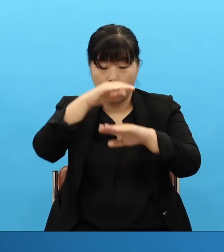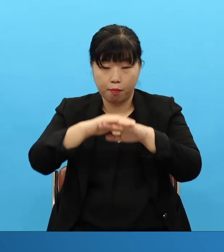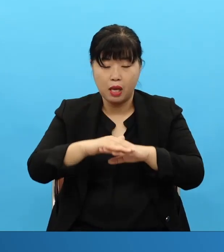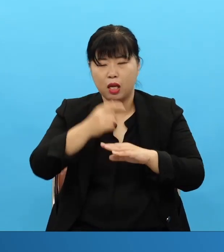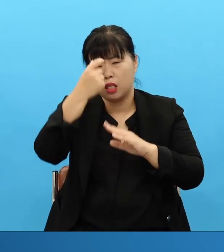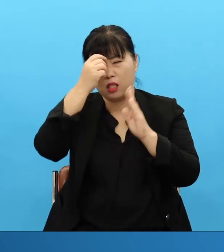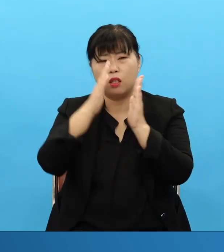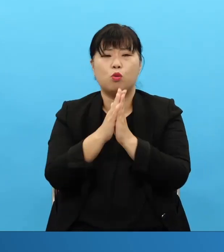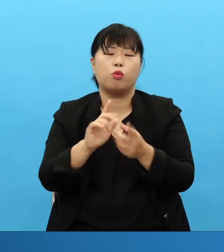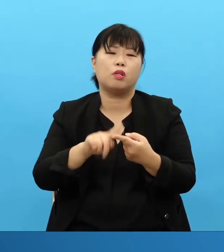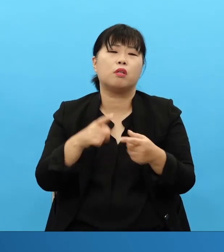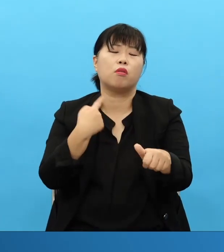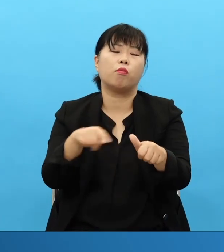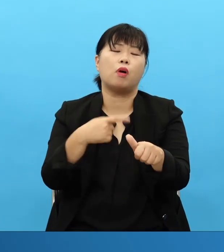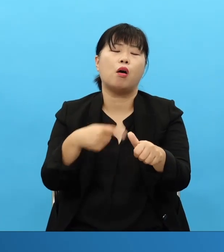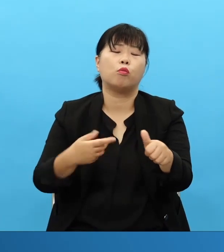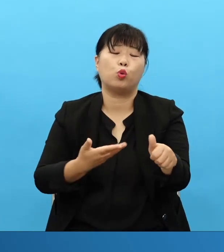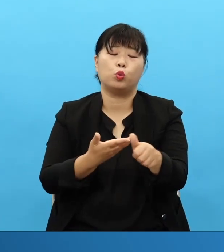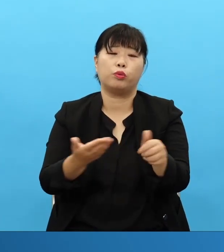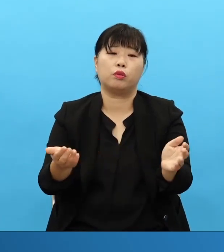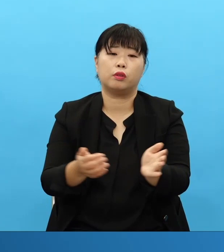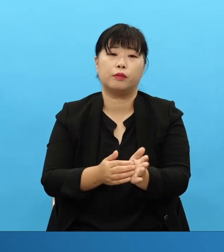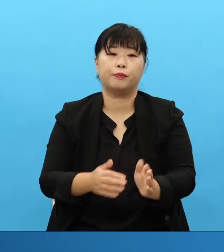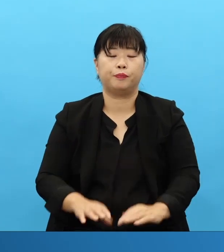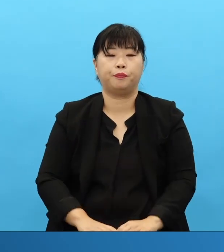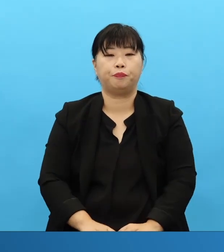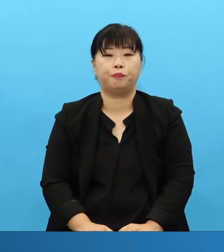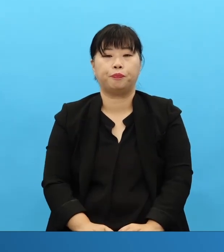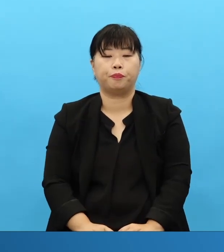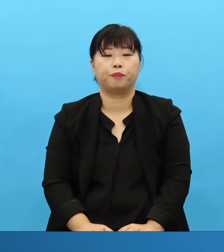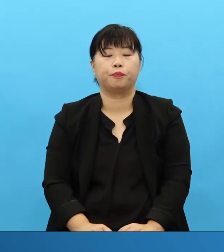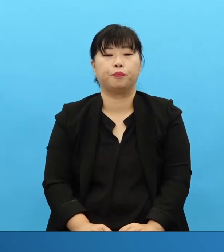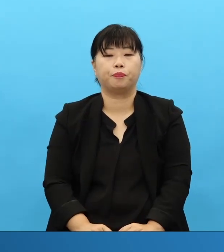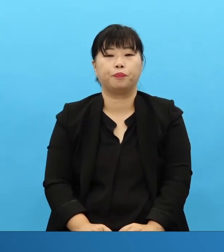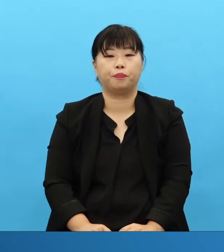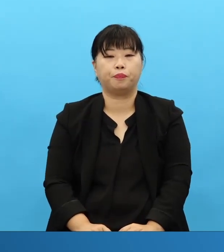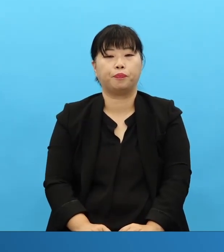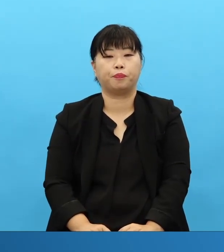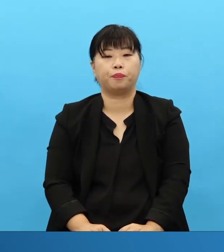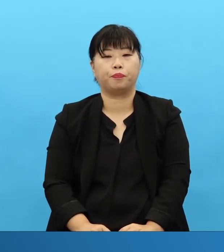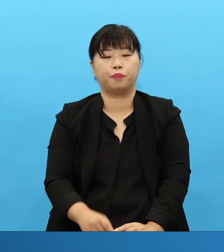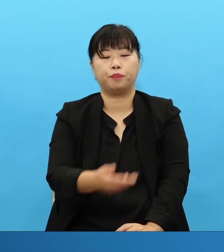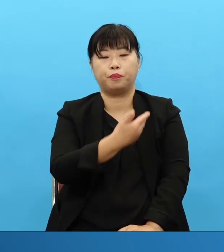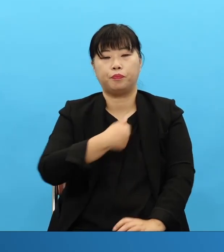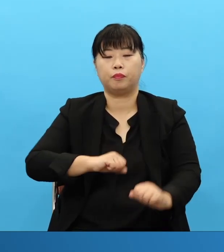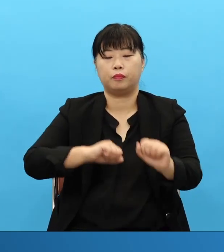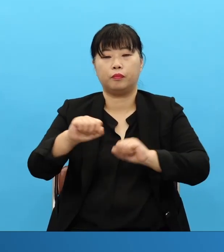and 렘넌 저것만 prayer. 가르치면 돼요. Remnants, just teach them that. 그리고 뭘 가르쳤어요? And what else?